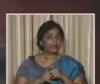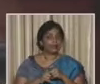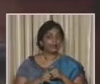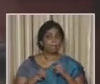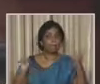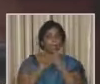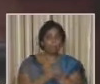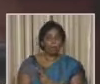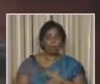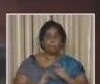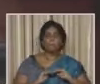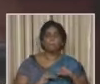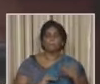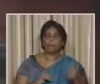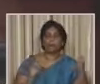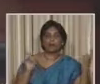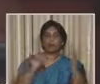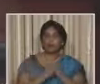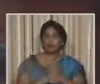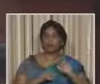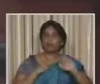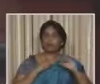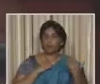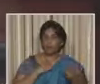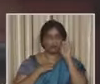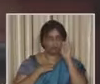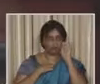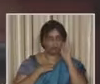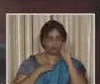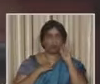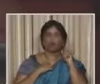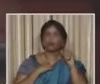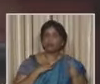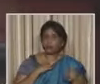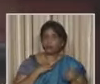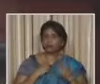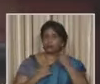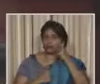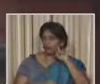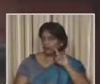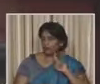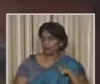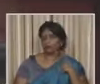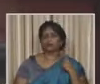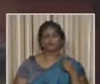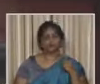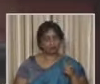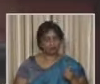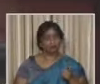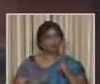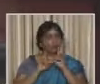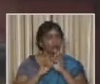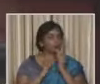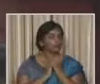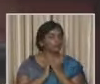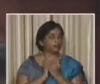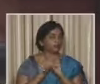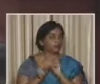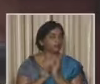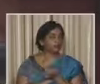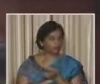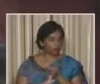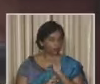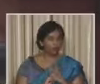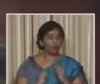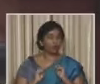வெளிவருகின்றது. அவர் மாற்றம் பெற்றதன் பின்புதான் இது பதிவாகின்றது. எனவே வேண்டுமென்றே இந்த விடயங்களை மூடி மறைக்க